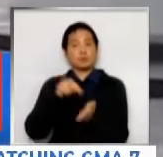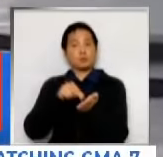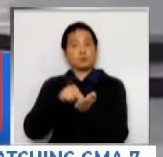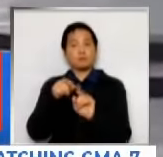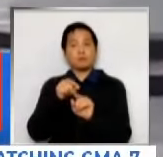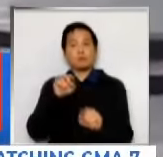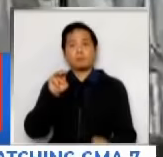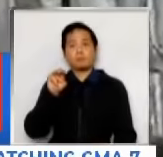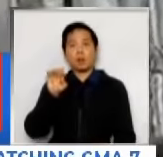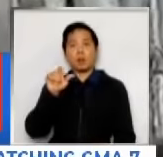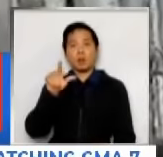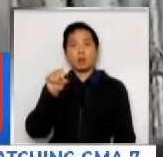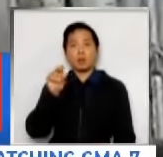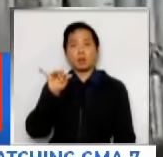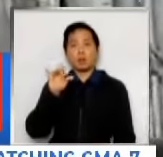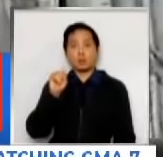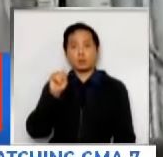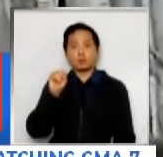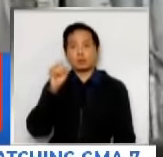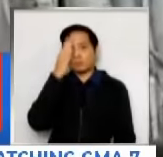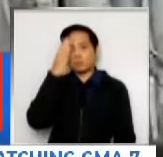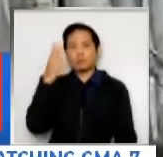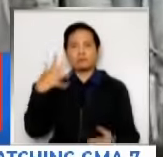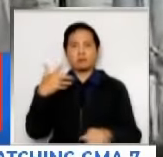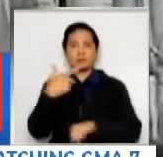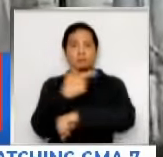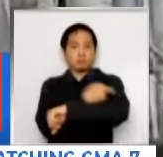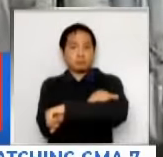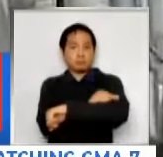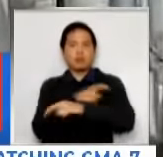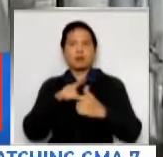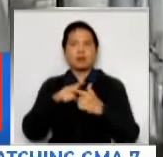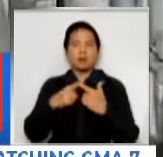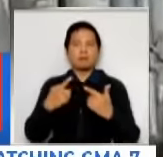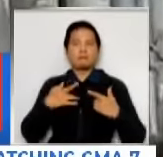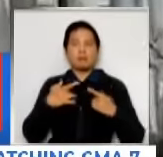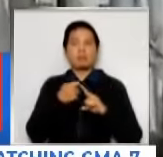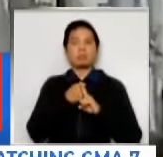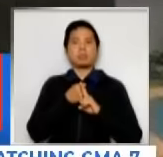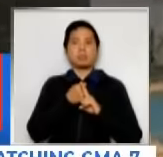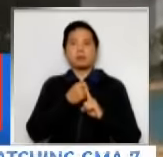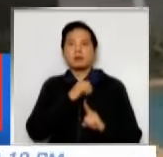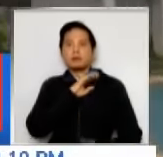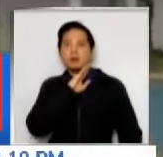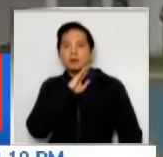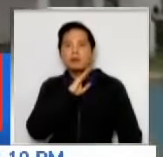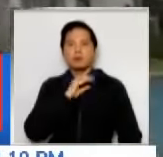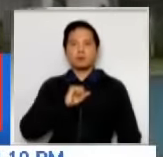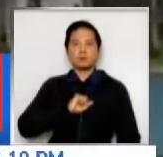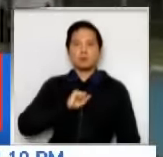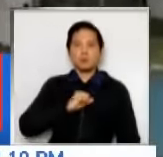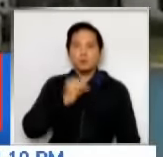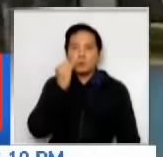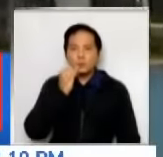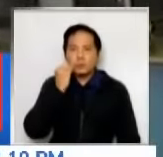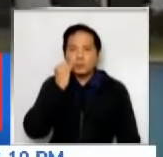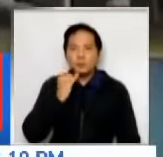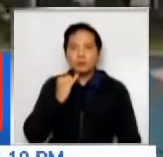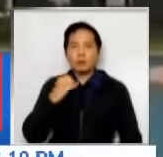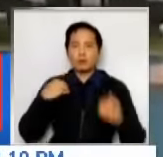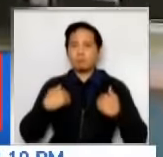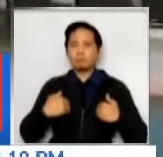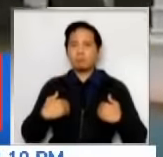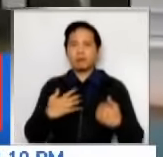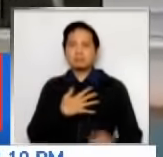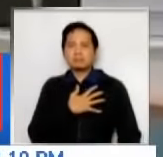nang magpabakuna ang nurse na makaranas siya ng lagnat, ubo at sipon. Nanakit din ang kanyang katawan at nawala ng